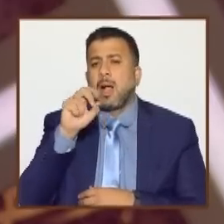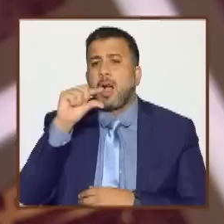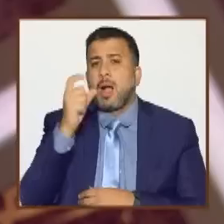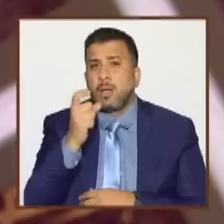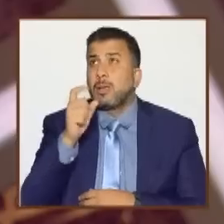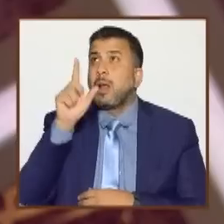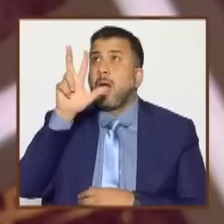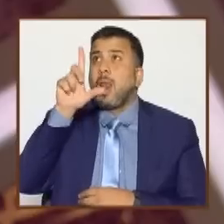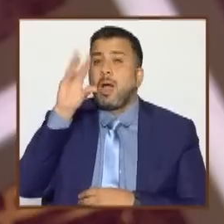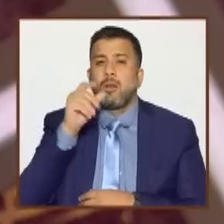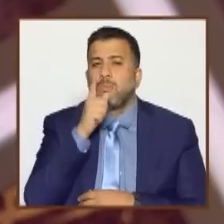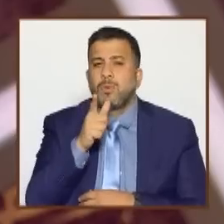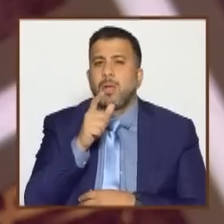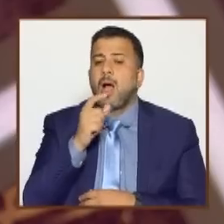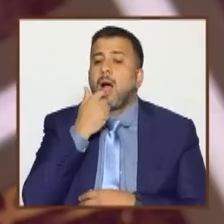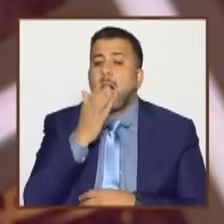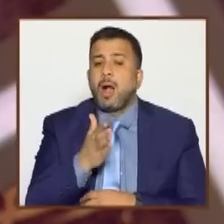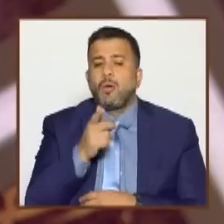حق قدره، يقول سبحان الله مثلا،